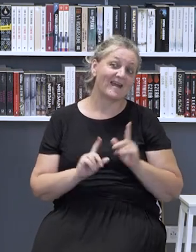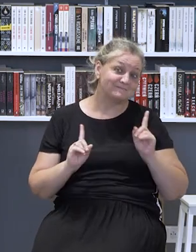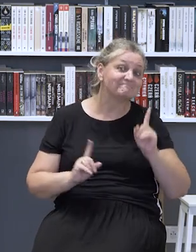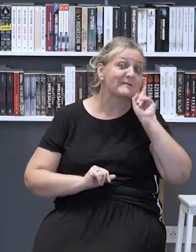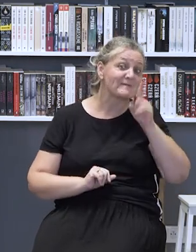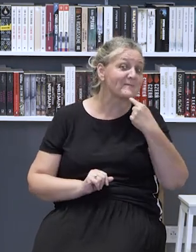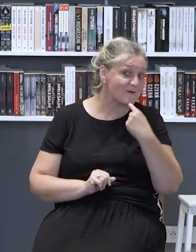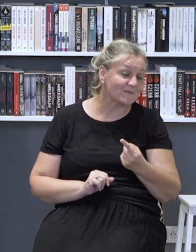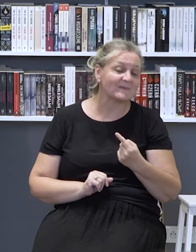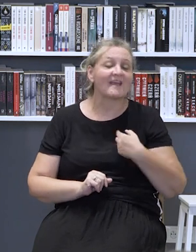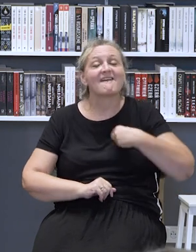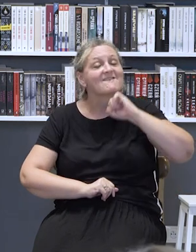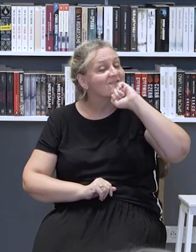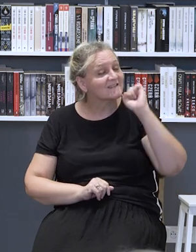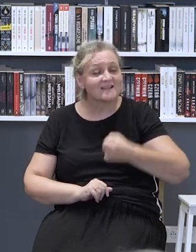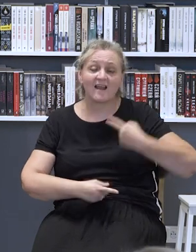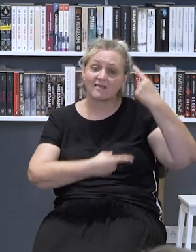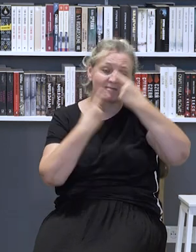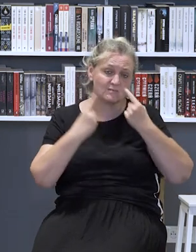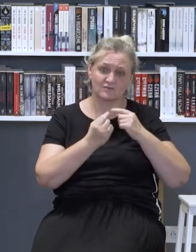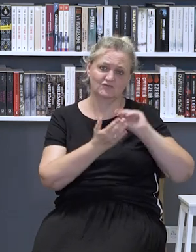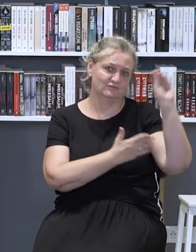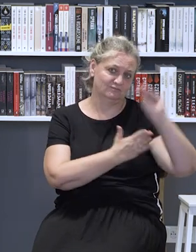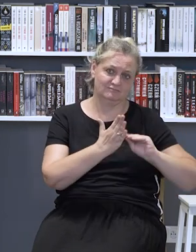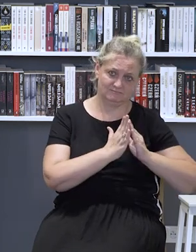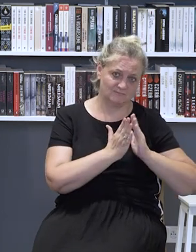Prawdę powiedziawszy, wcale nie myślałam o tym, żeby wydać książkę.